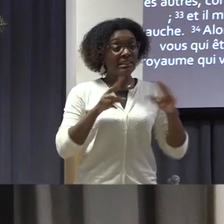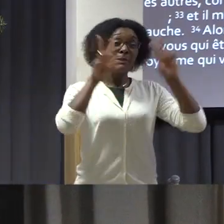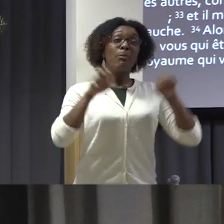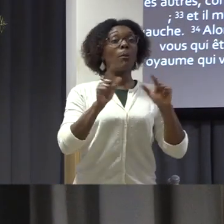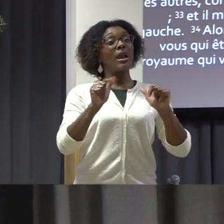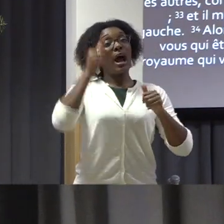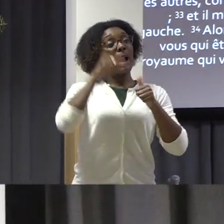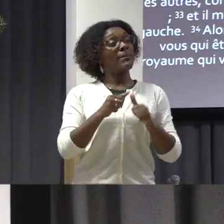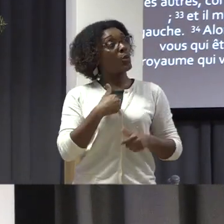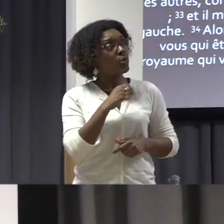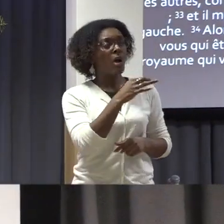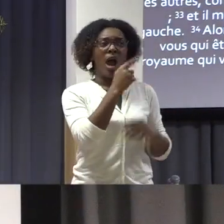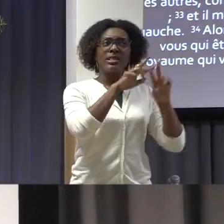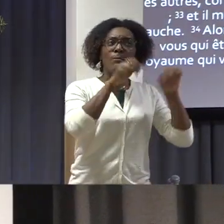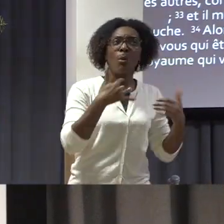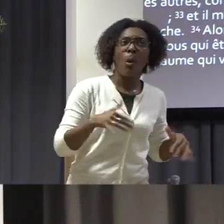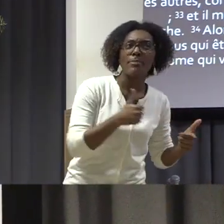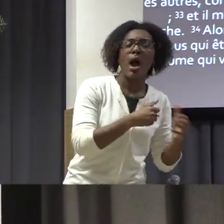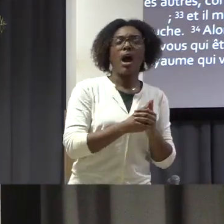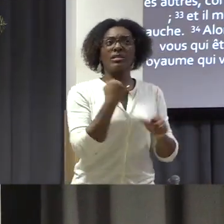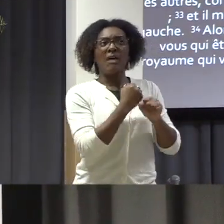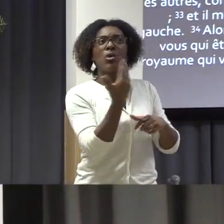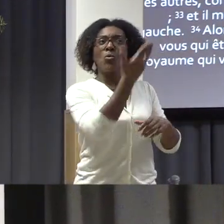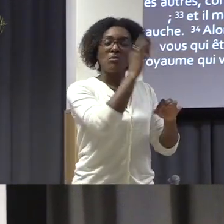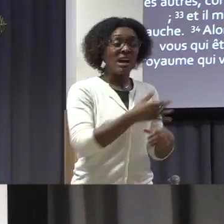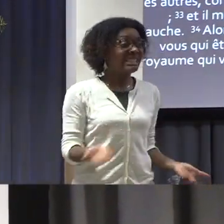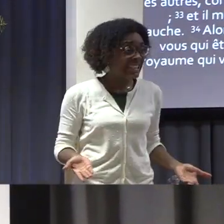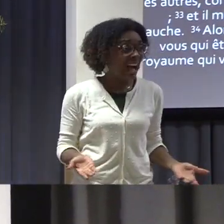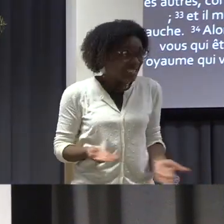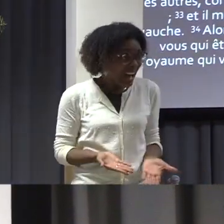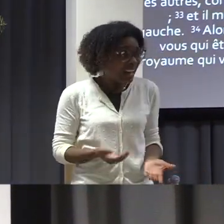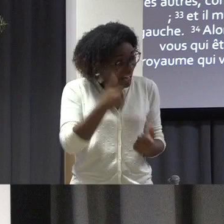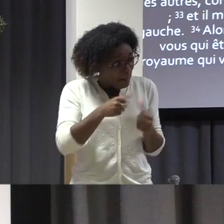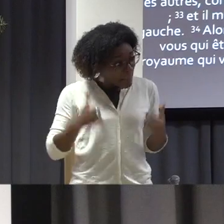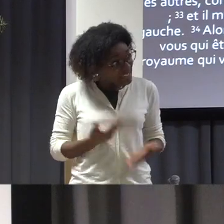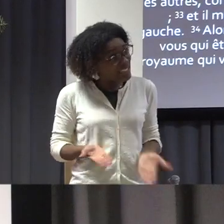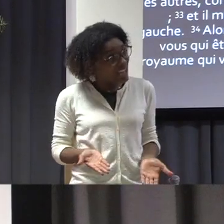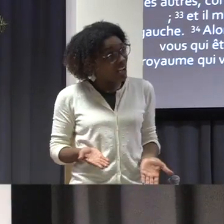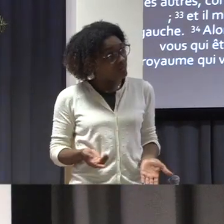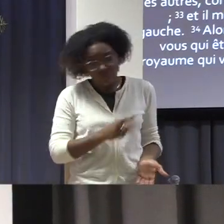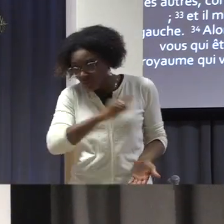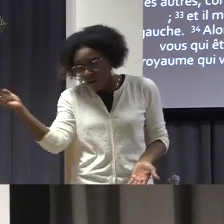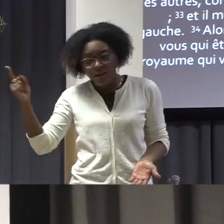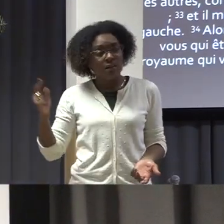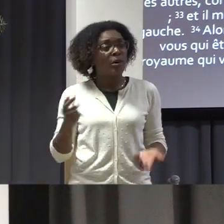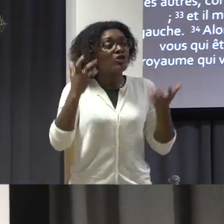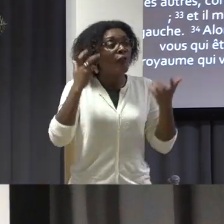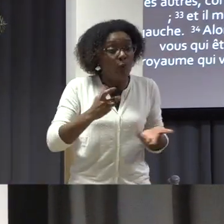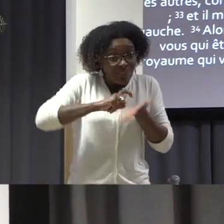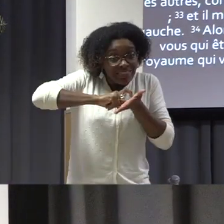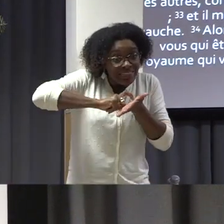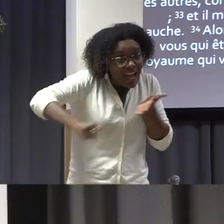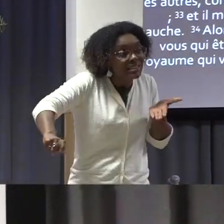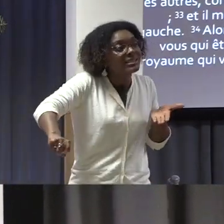le bon boulot que nous avons cédé pas ça qui fait un homme une femme de dieu sait qui fait un homme une femme des dieux c'est le nombre